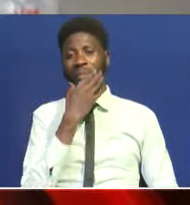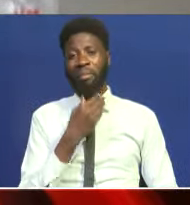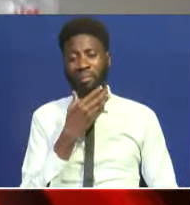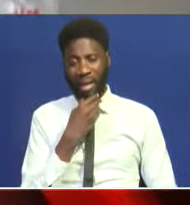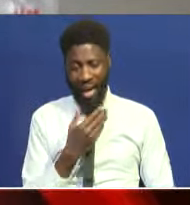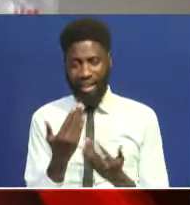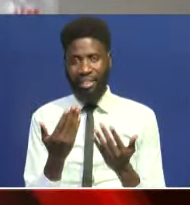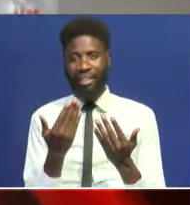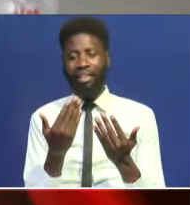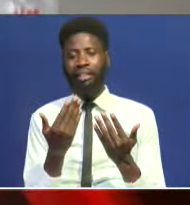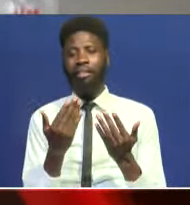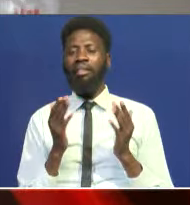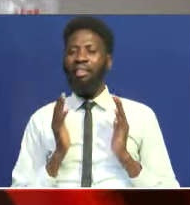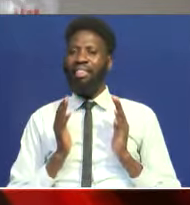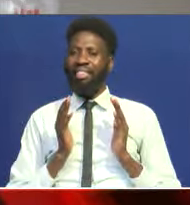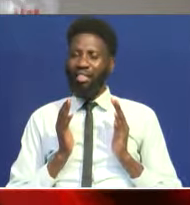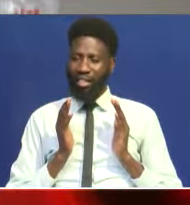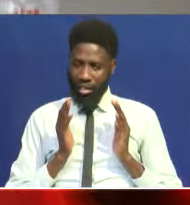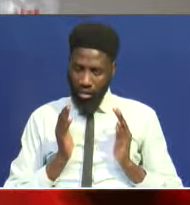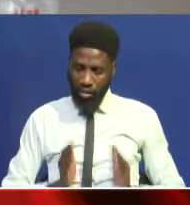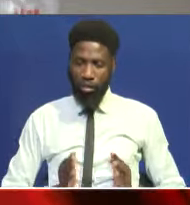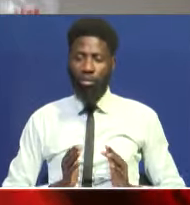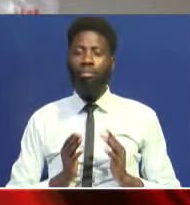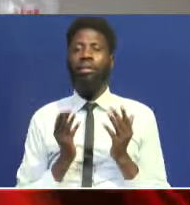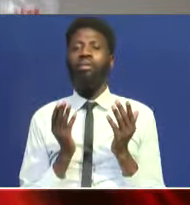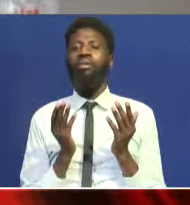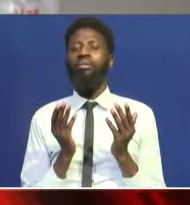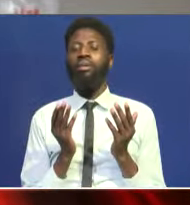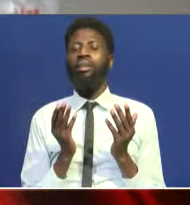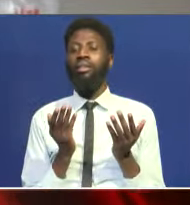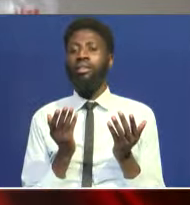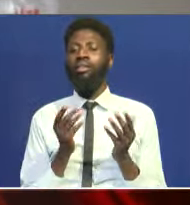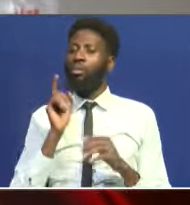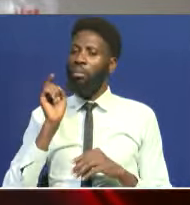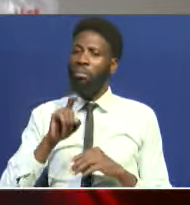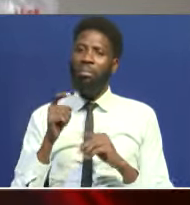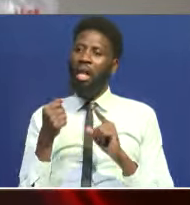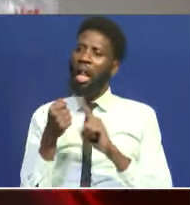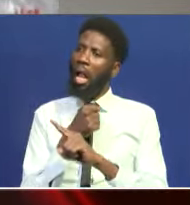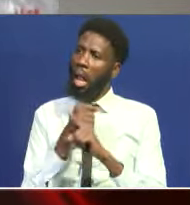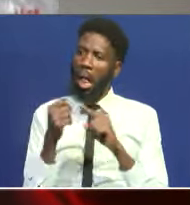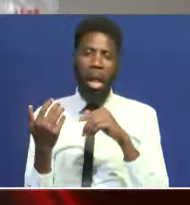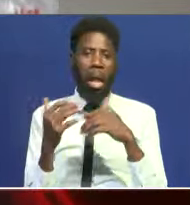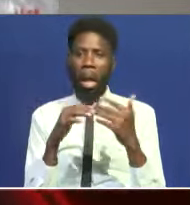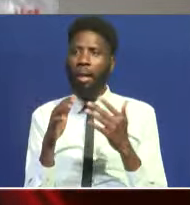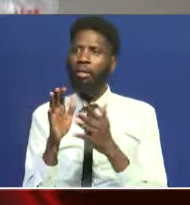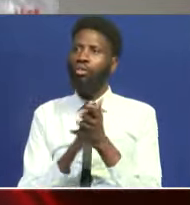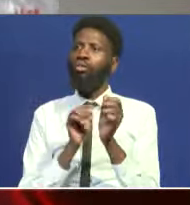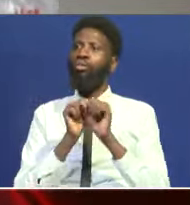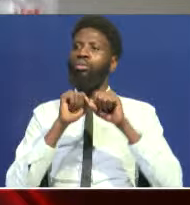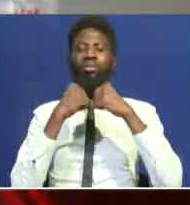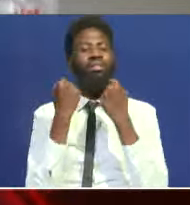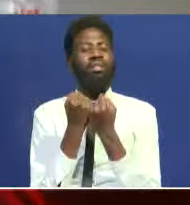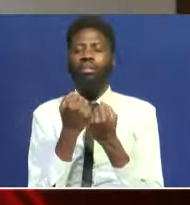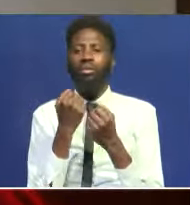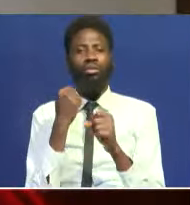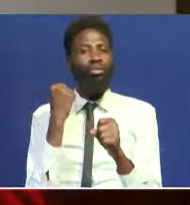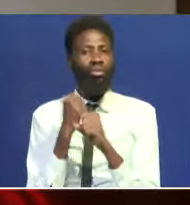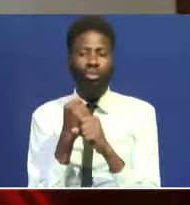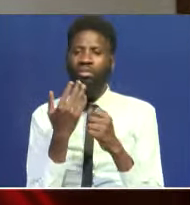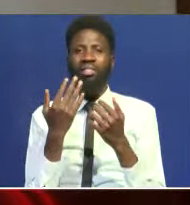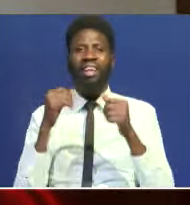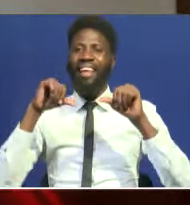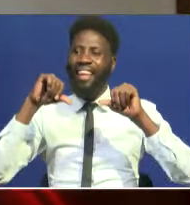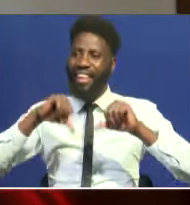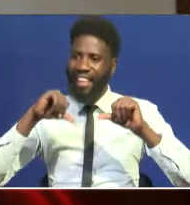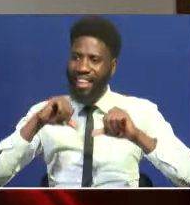kuna uanadamu. Si lazima mpigane, si lazima muharibu society kwa kufanya mambo ambayo hayana mpangilio. Kwa mfano